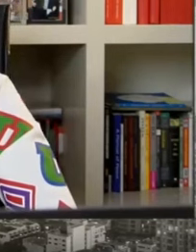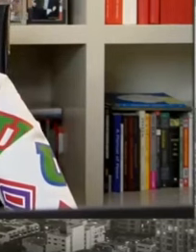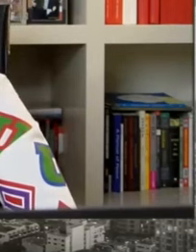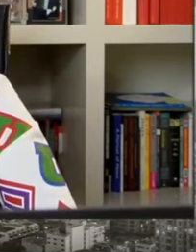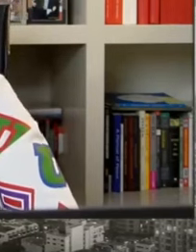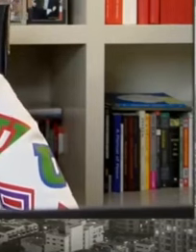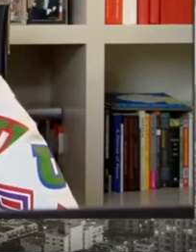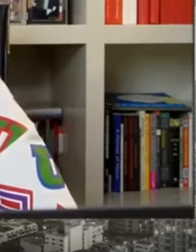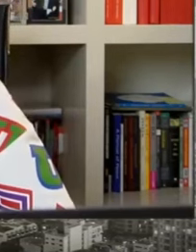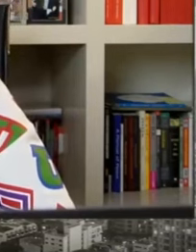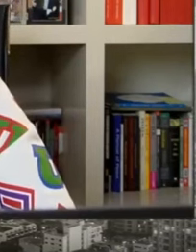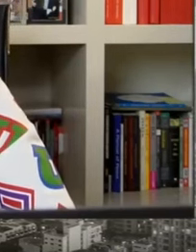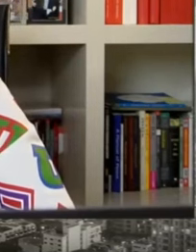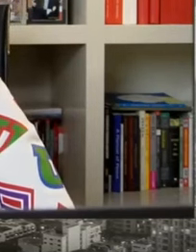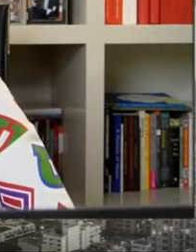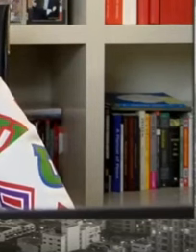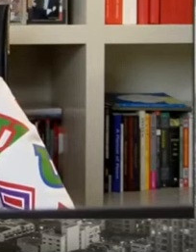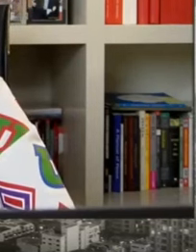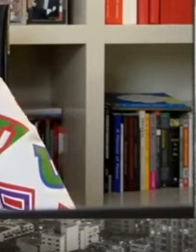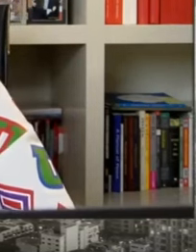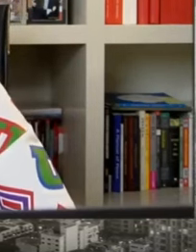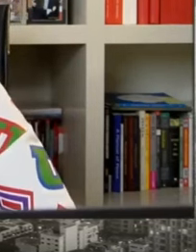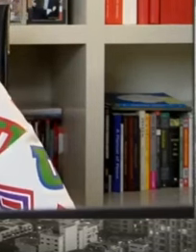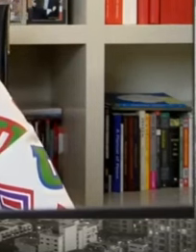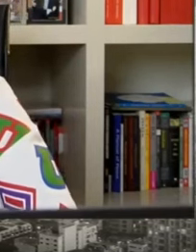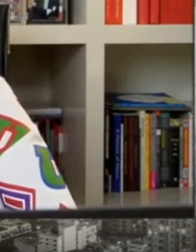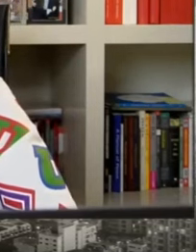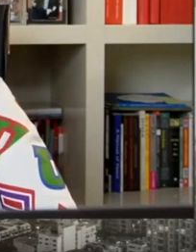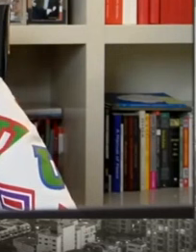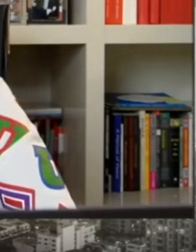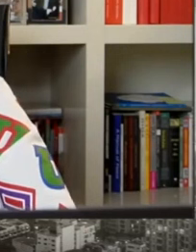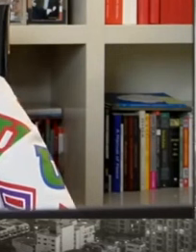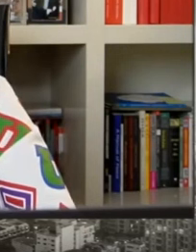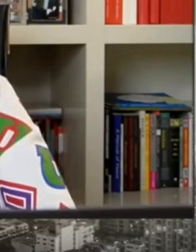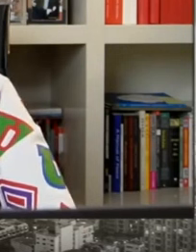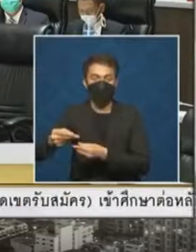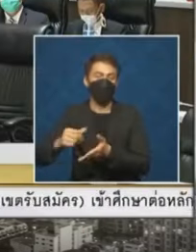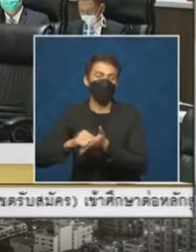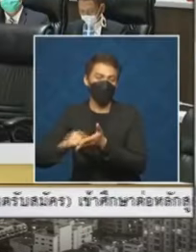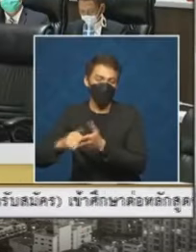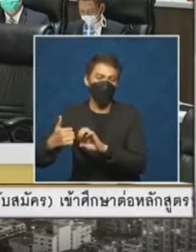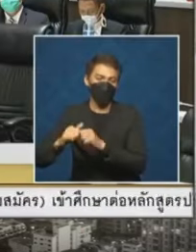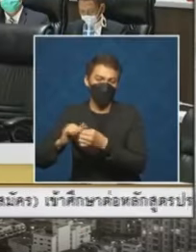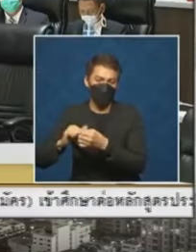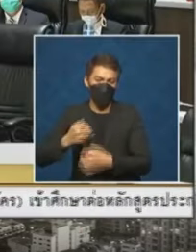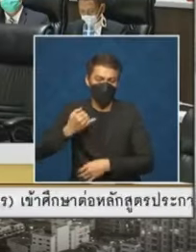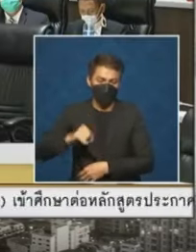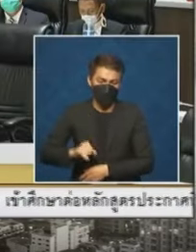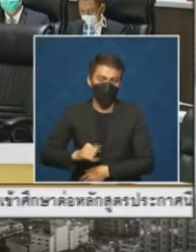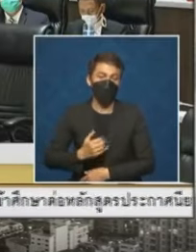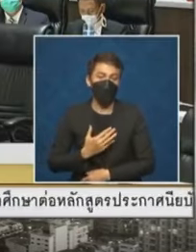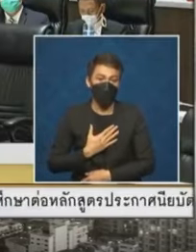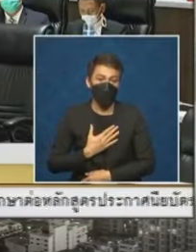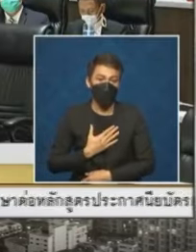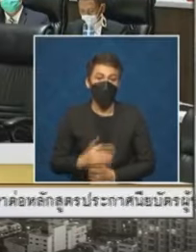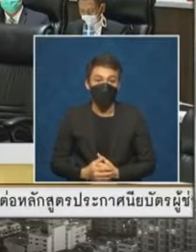ามพระ แล้วตัวเองเป็นทศกัณฐ์นะคุณเปลวสีเงินบอกว่าเนี่ยก็เรียนรามเกียรติ์มาด้วยกันทั้งนั้นย่อมรู้